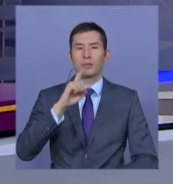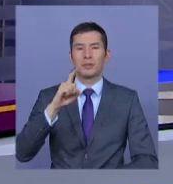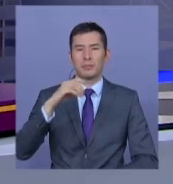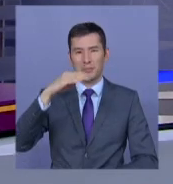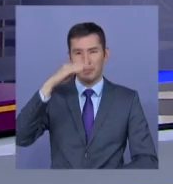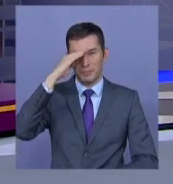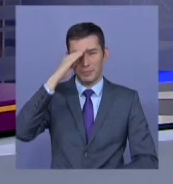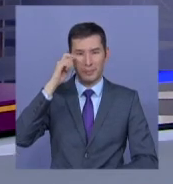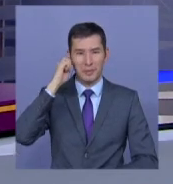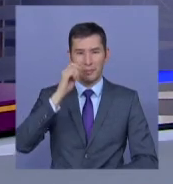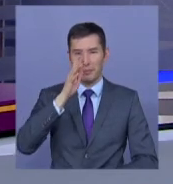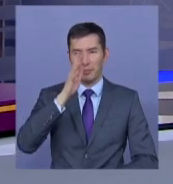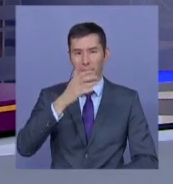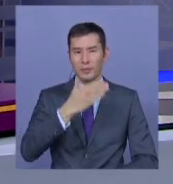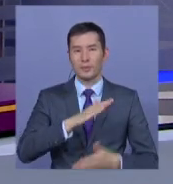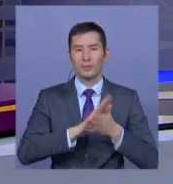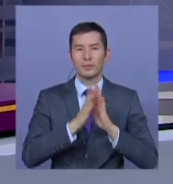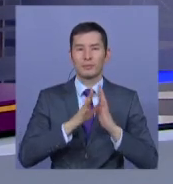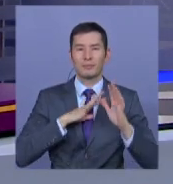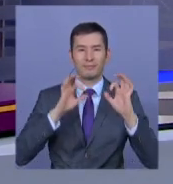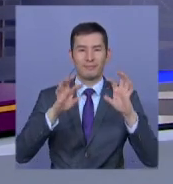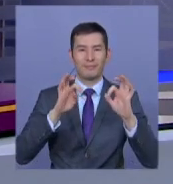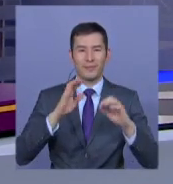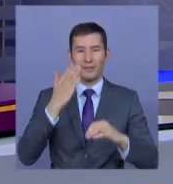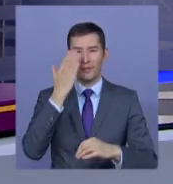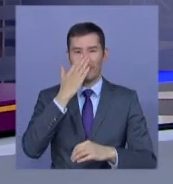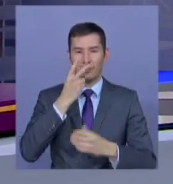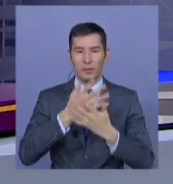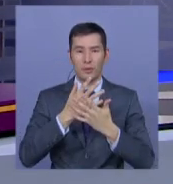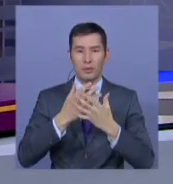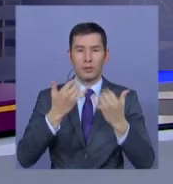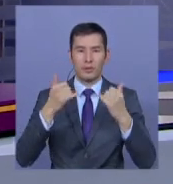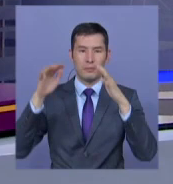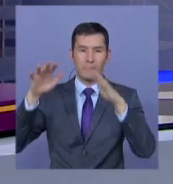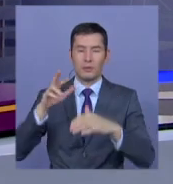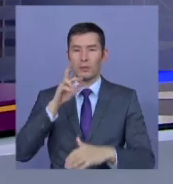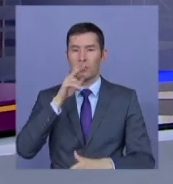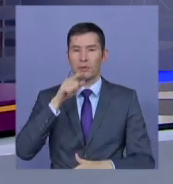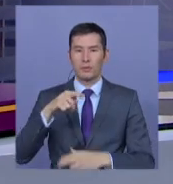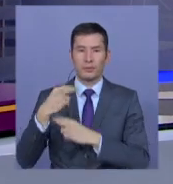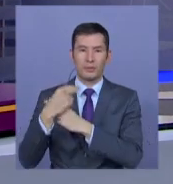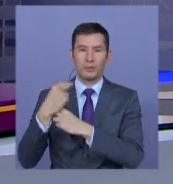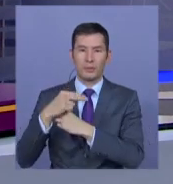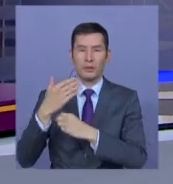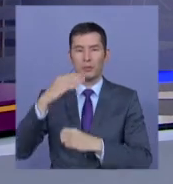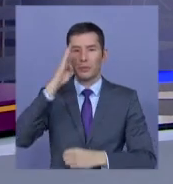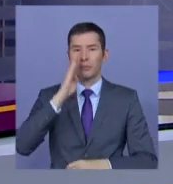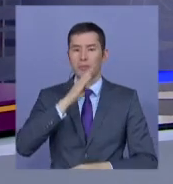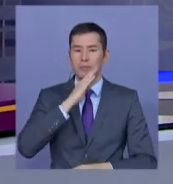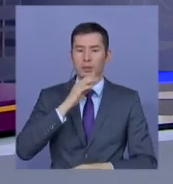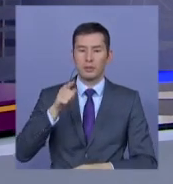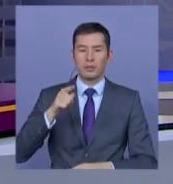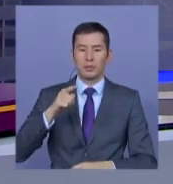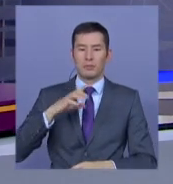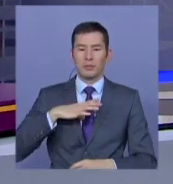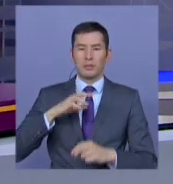есімді бүлдіршінің жағдайын айтып бейне материал дайындаған болатынбыз. Қазір Кореяда ем алып жатқан Заңғардың әке-шешесі бауыр еті баласына